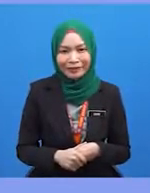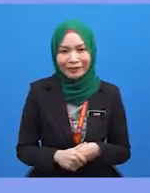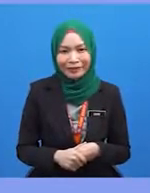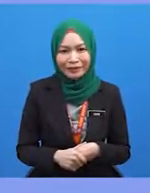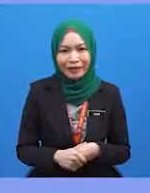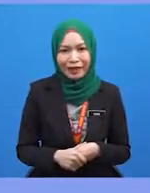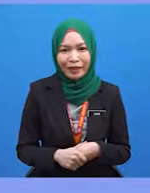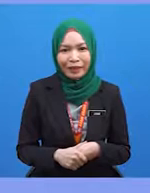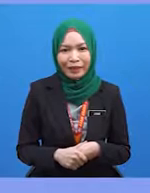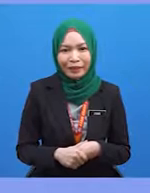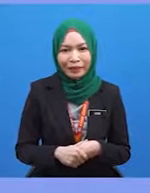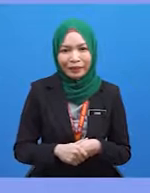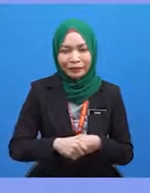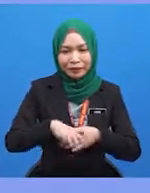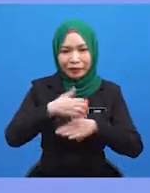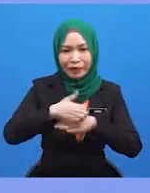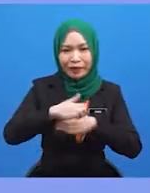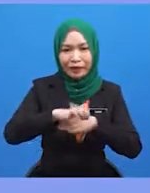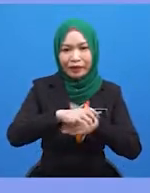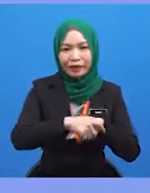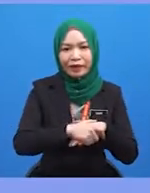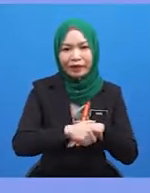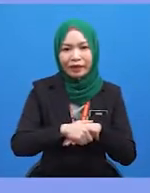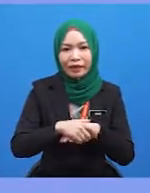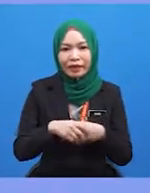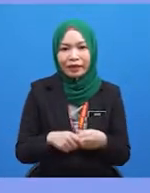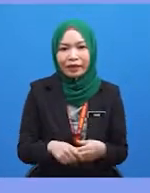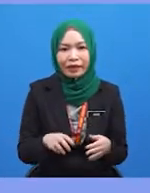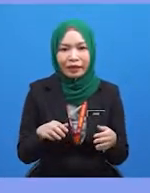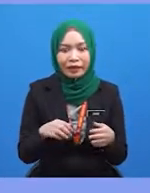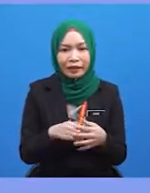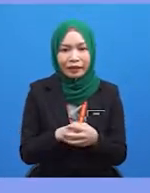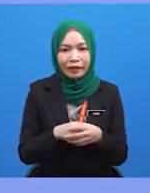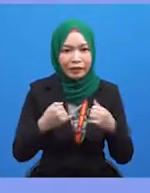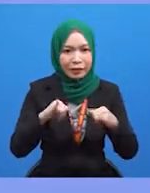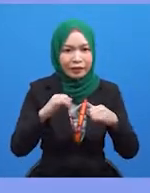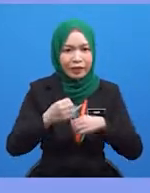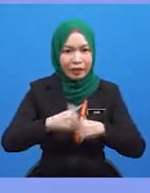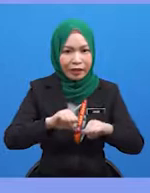Saluran pengedaran ialah pihak yang membantu mengedarkan produk usahawan.